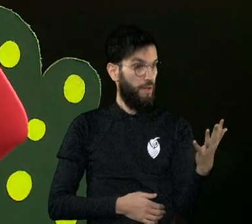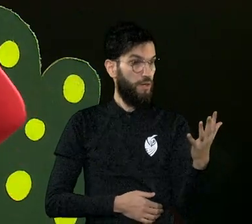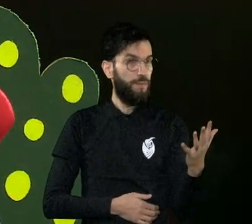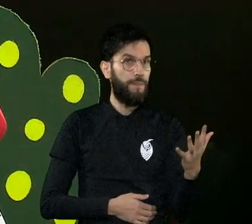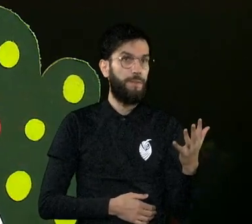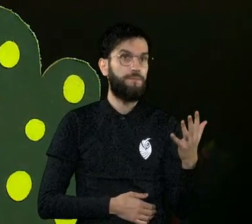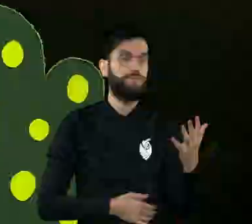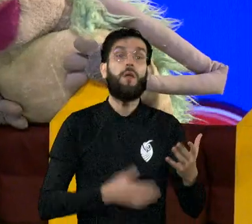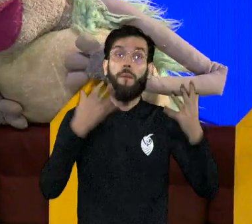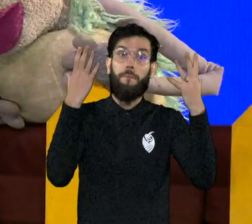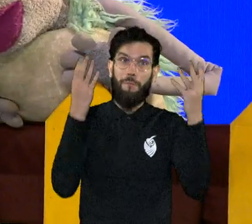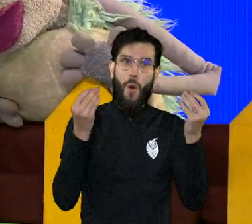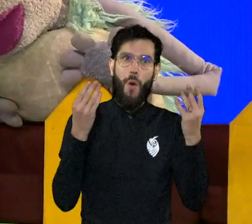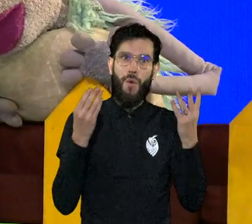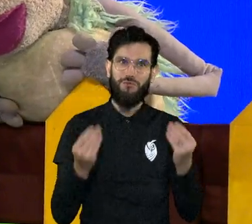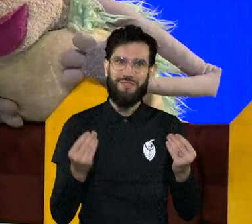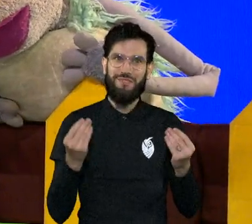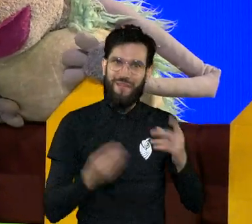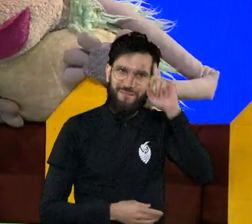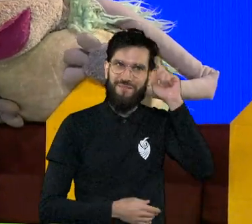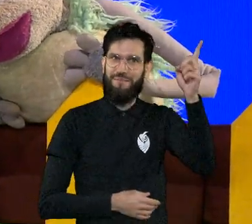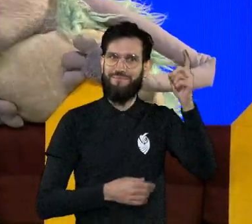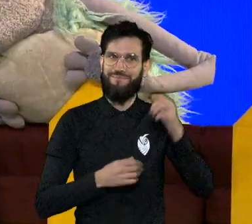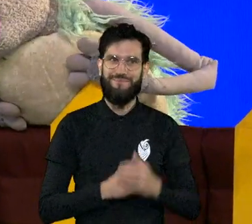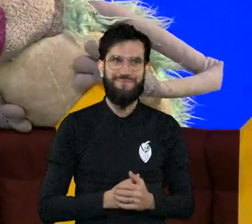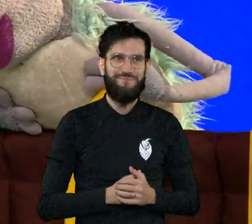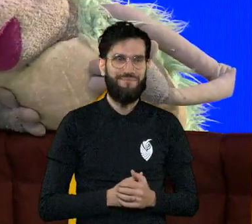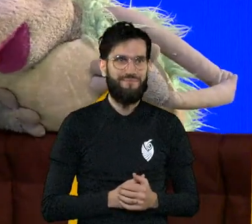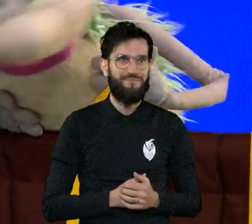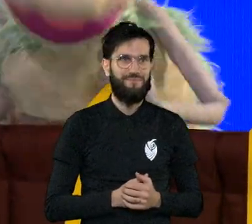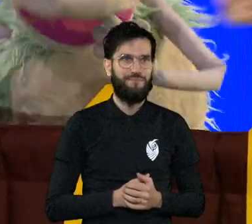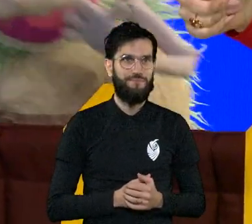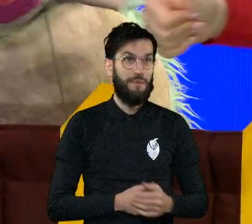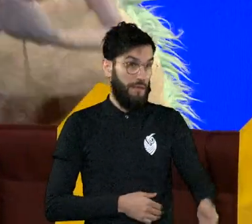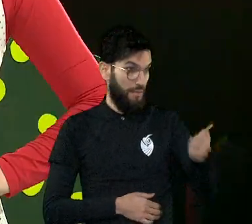1, 2, 3, 4, 5, spočítam si všetko hneď.